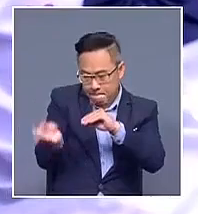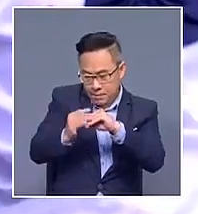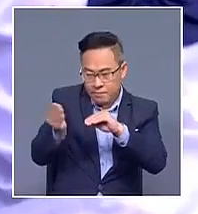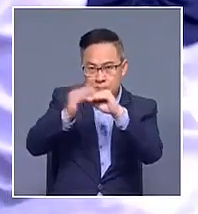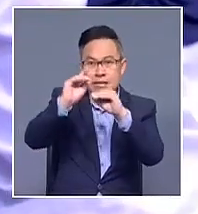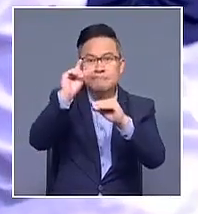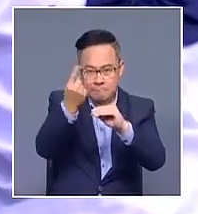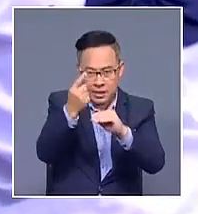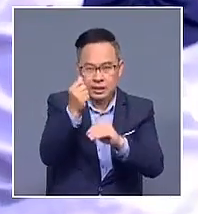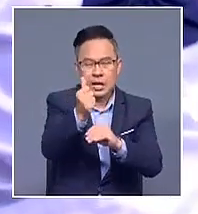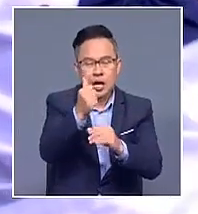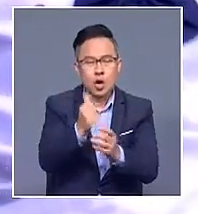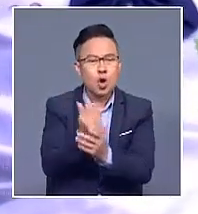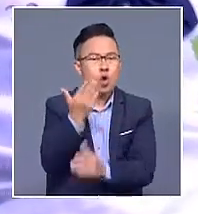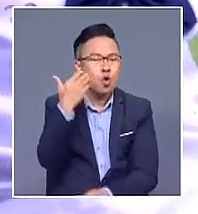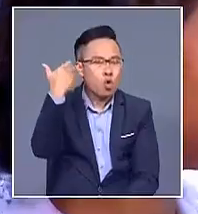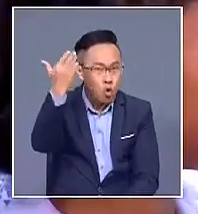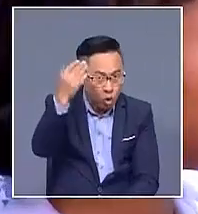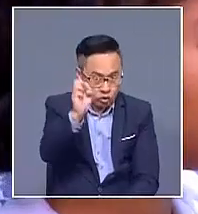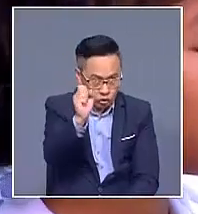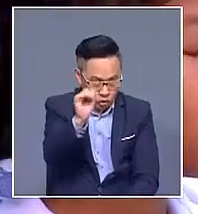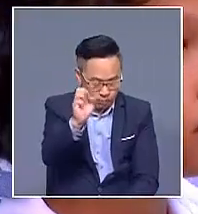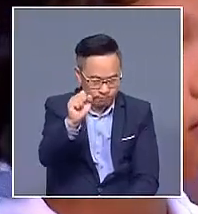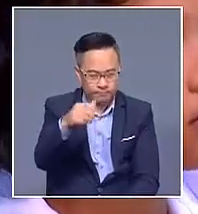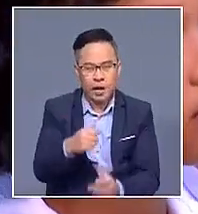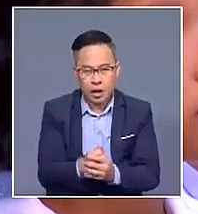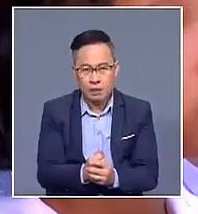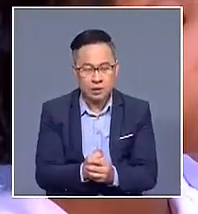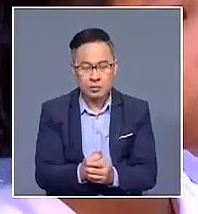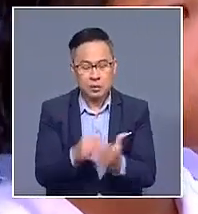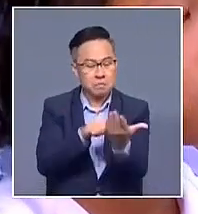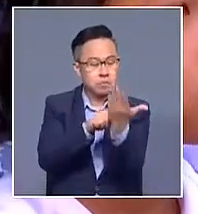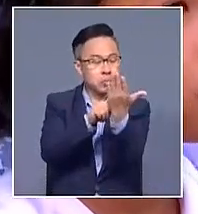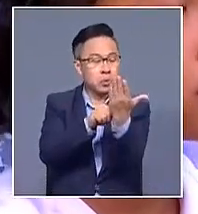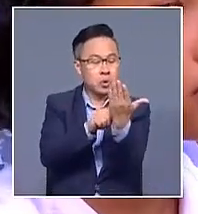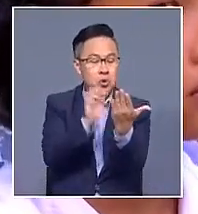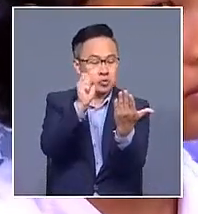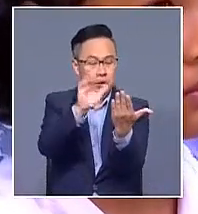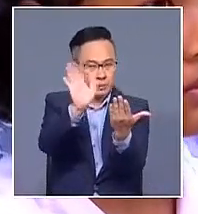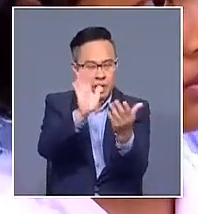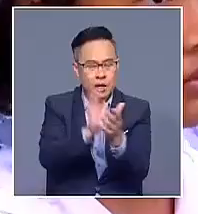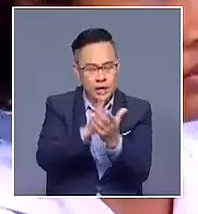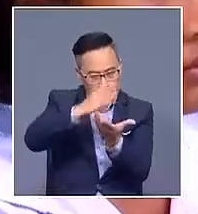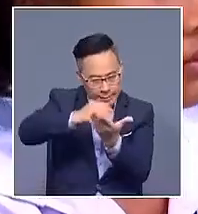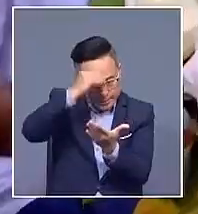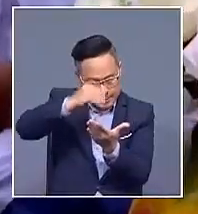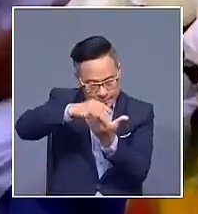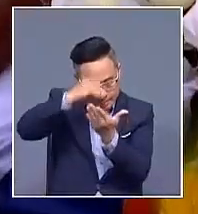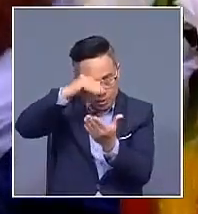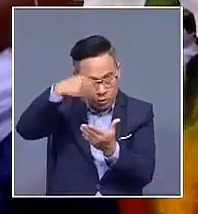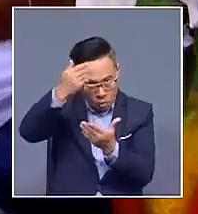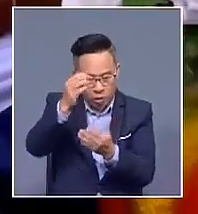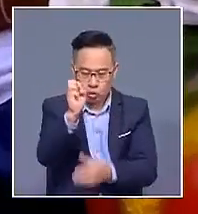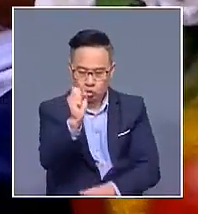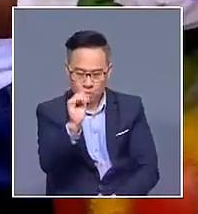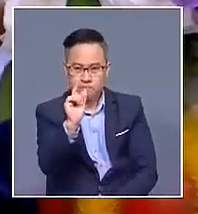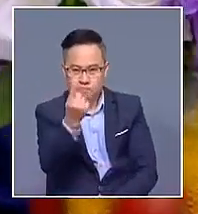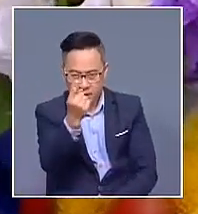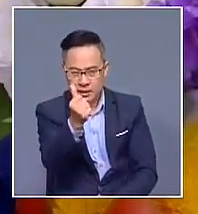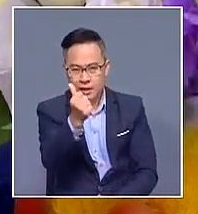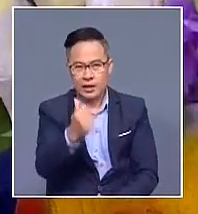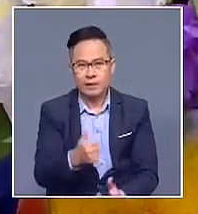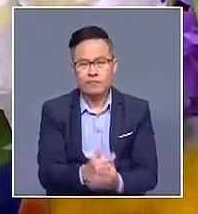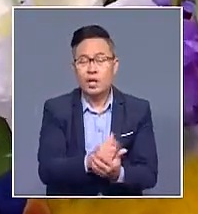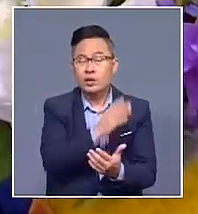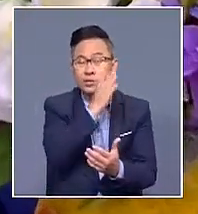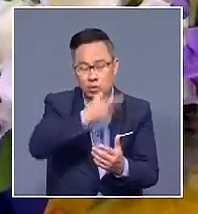พื้นก่อนได้ก่อนที่จะมาเข้าข้อสอบคือไม่ได้แบบเป็นข้อสอบเลยนะซึ่งทั้งหมดจากพันบทเรียนเนี่ยถ้าเกิดพี่แนนเชื่อนะคะถ้